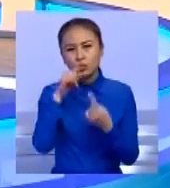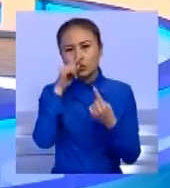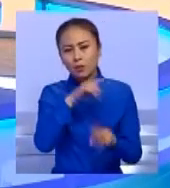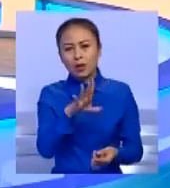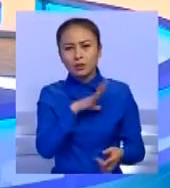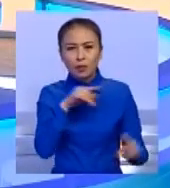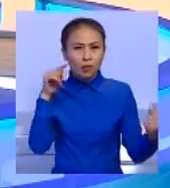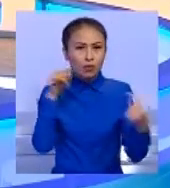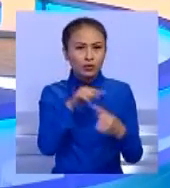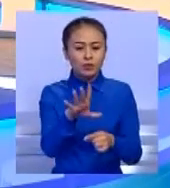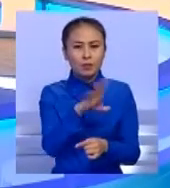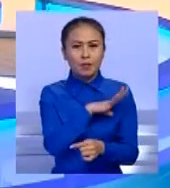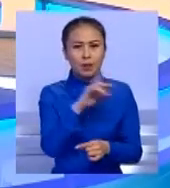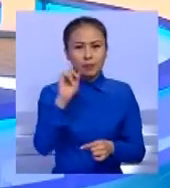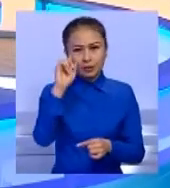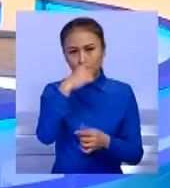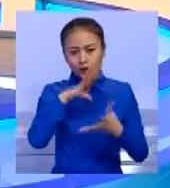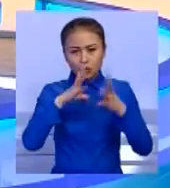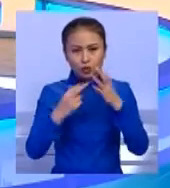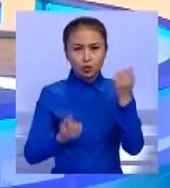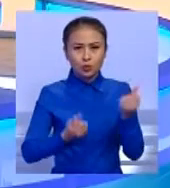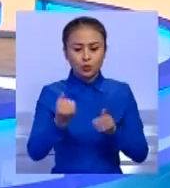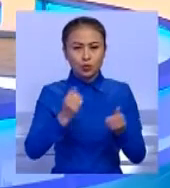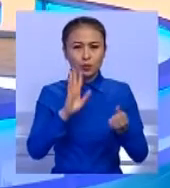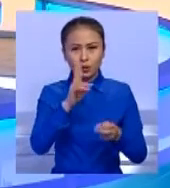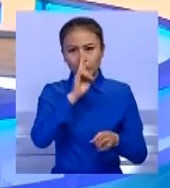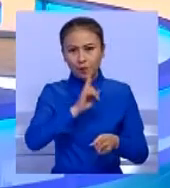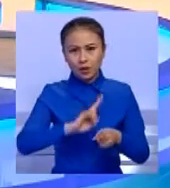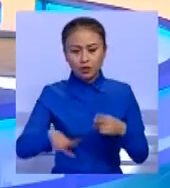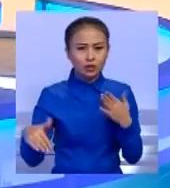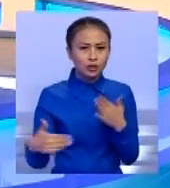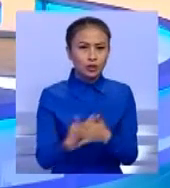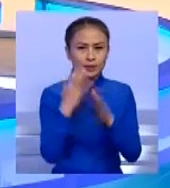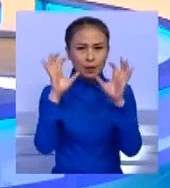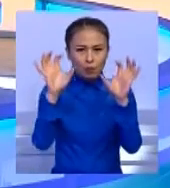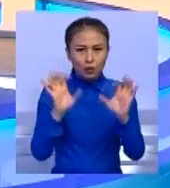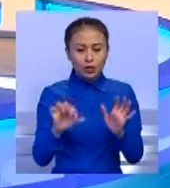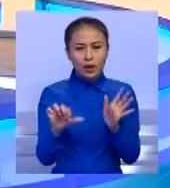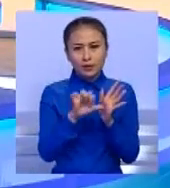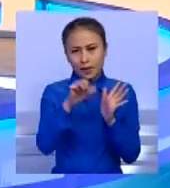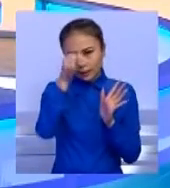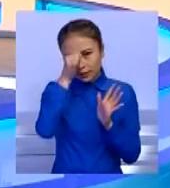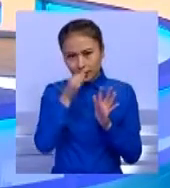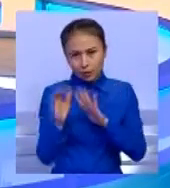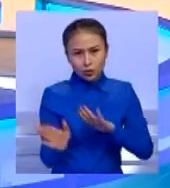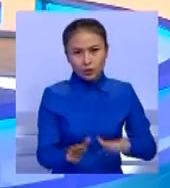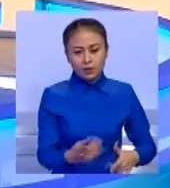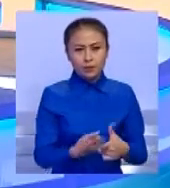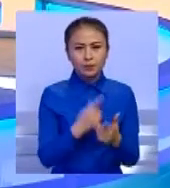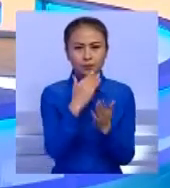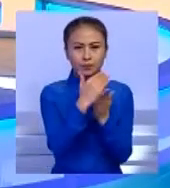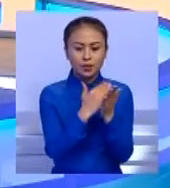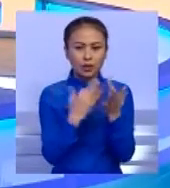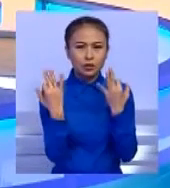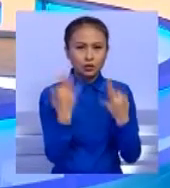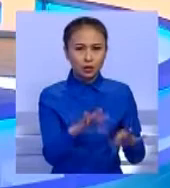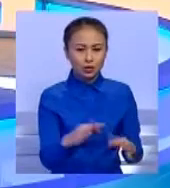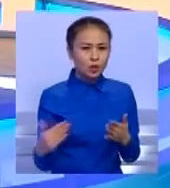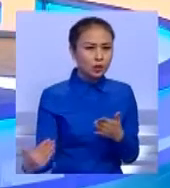жолаққа шығып кеткендер бір жылға жүргізуші куәлігінен айырылатын. Ал жаңа заң бойынша 6 айдан кейін көлік тізгіндеуіне